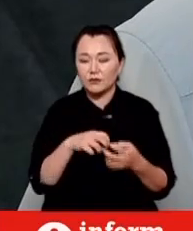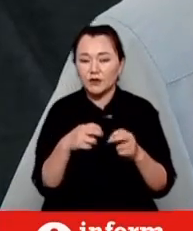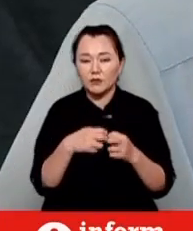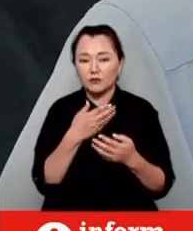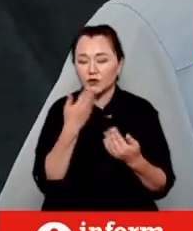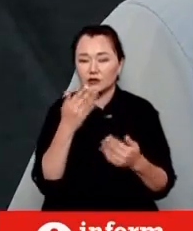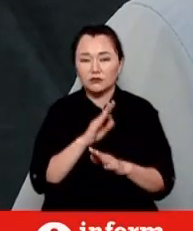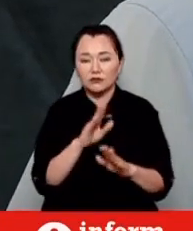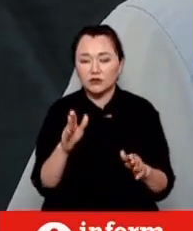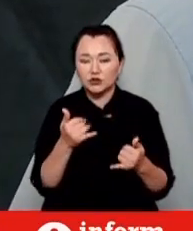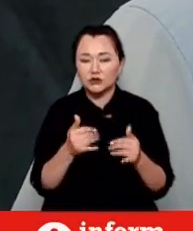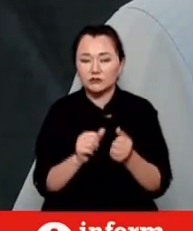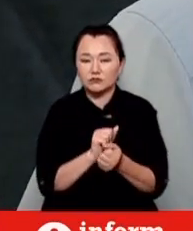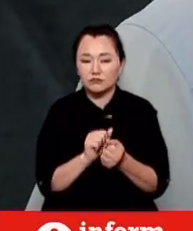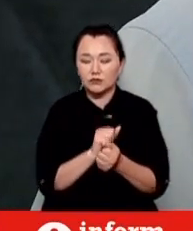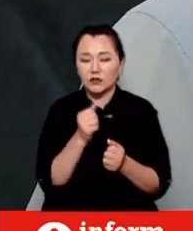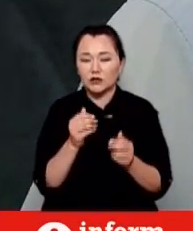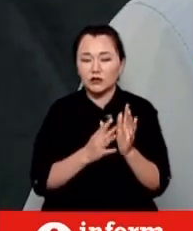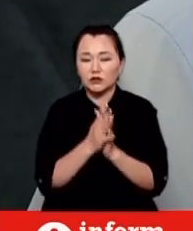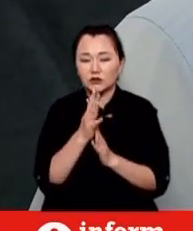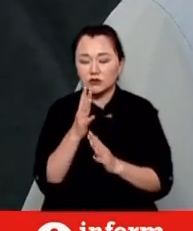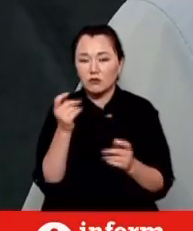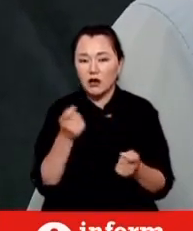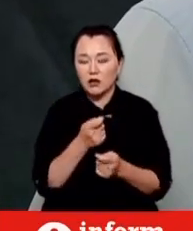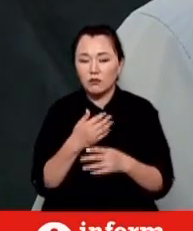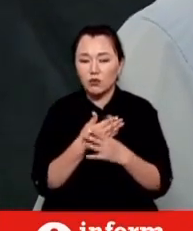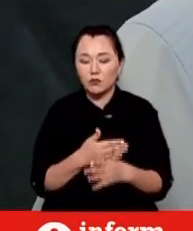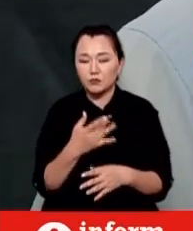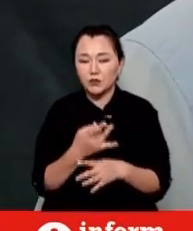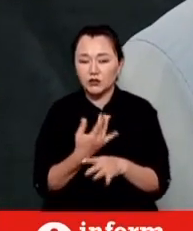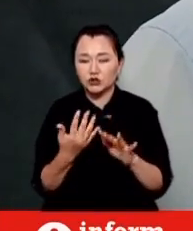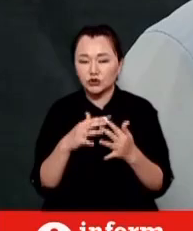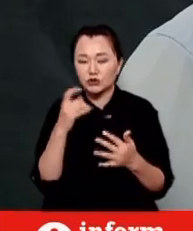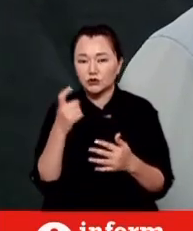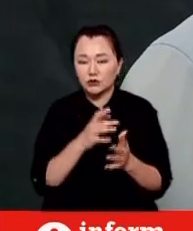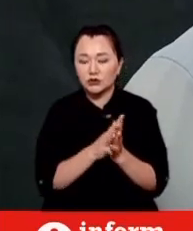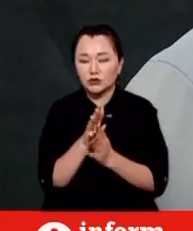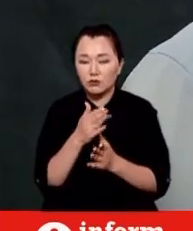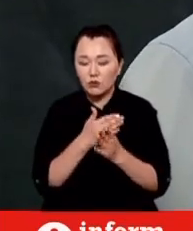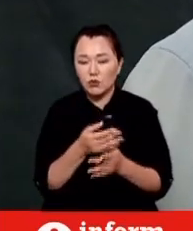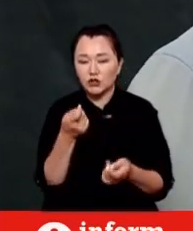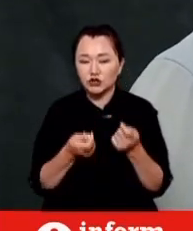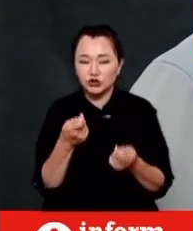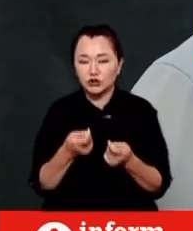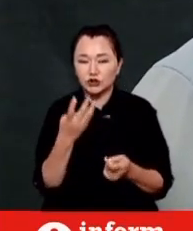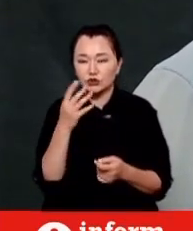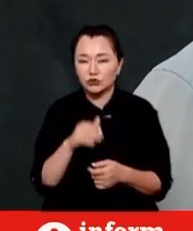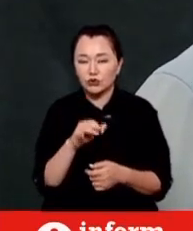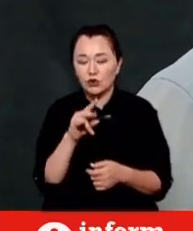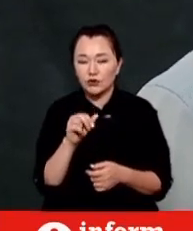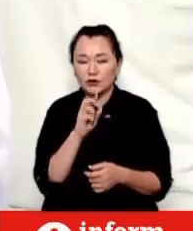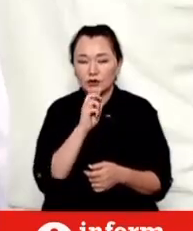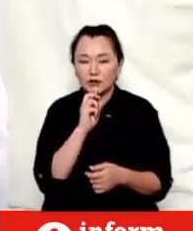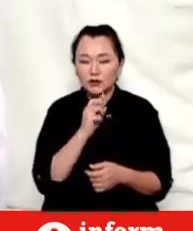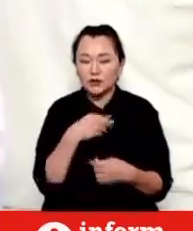емес. Биыл жер құрап шөптің шығымы аз болды. Көмек ретінде алғаш рет шаруаларға жем шөп дайындауға арзандатылған 4000 тонна жанар жағармай